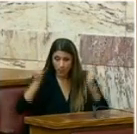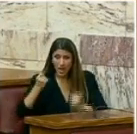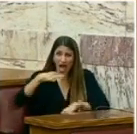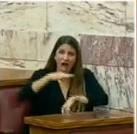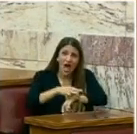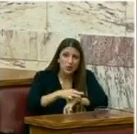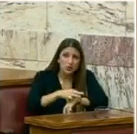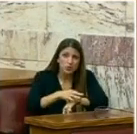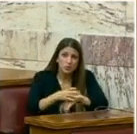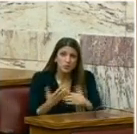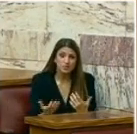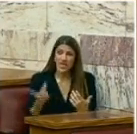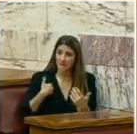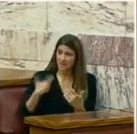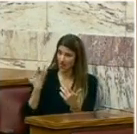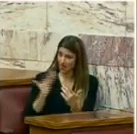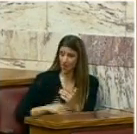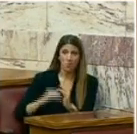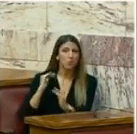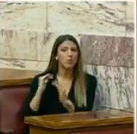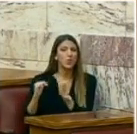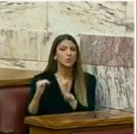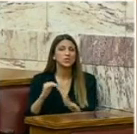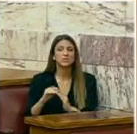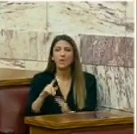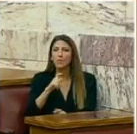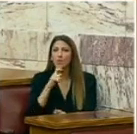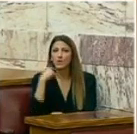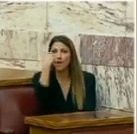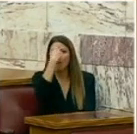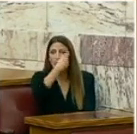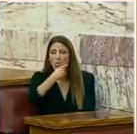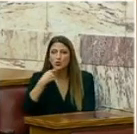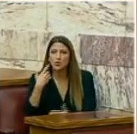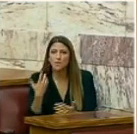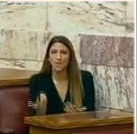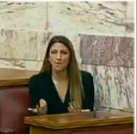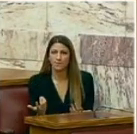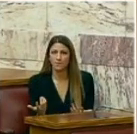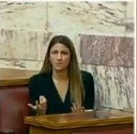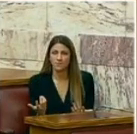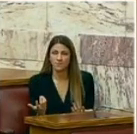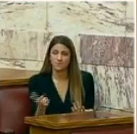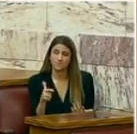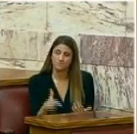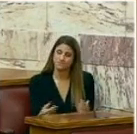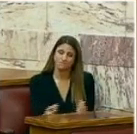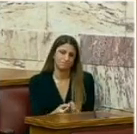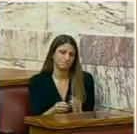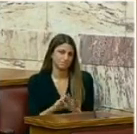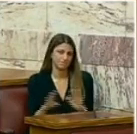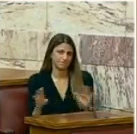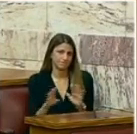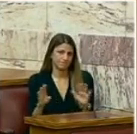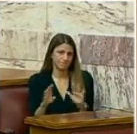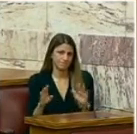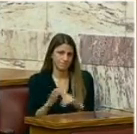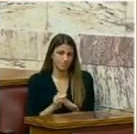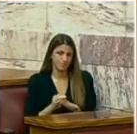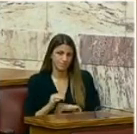δημιουργήσουμε και να αναπαράγουμε ένα πλέγμα προστασίας για τη μη απόδοση ευθυνών. Αυτό θα